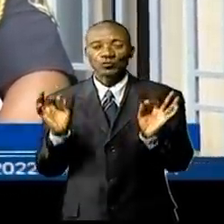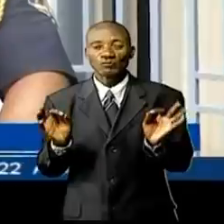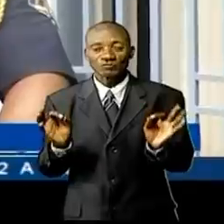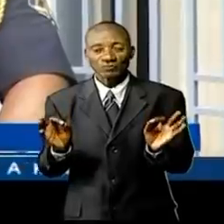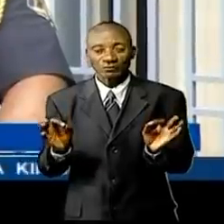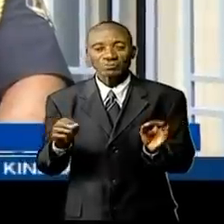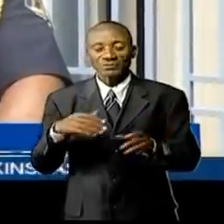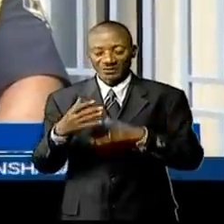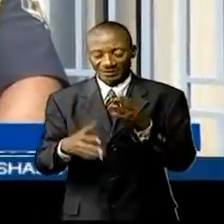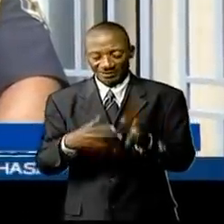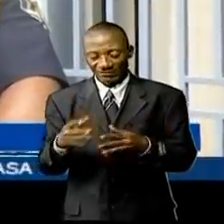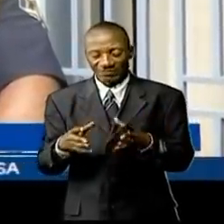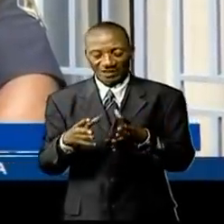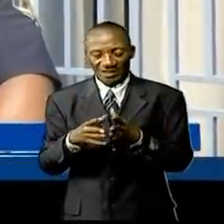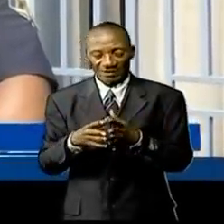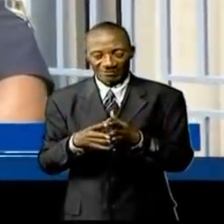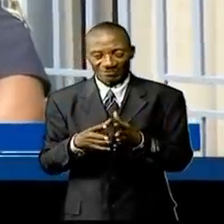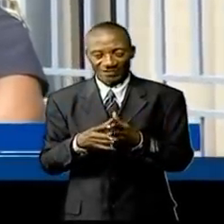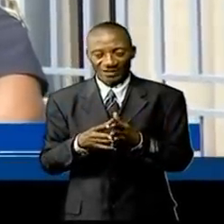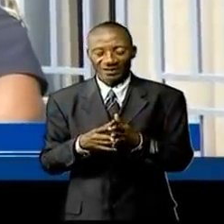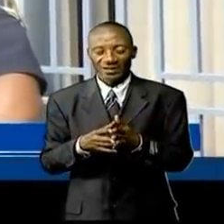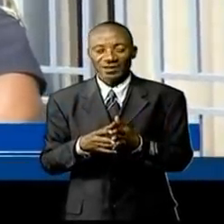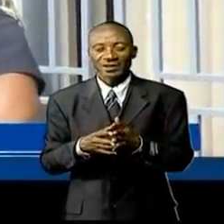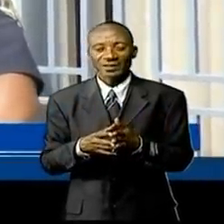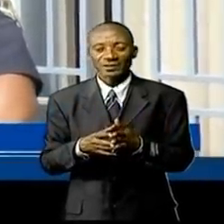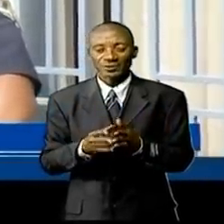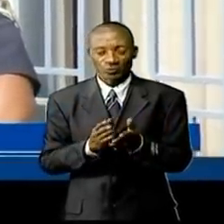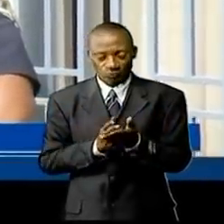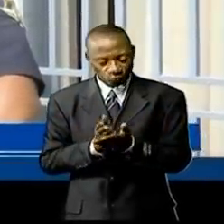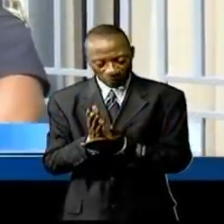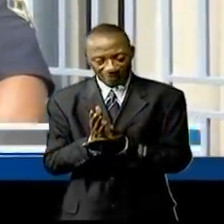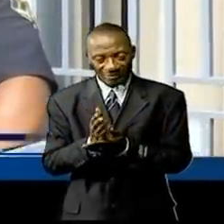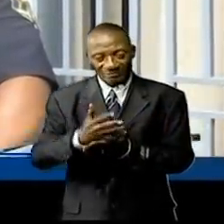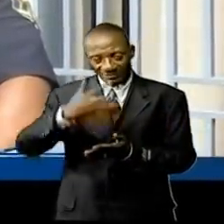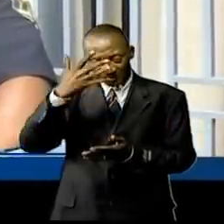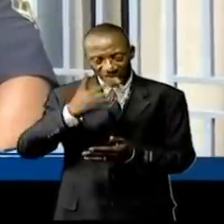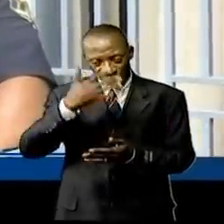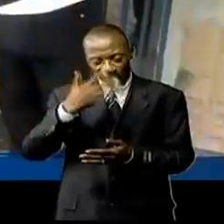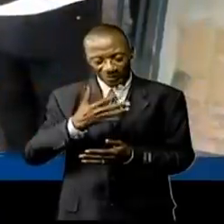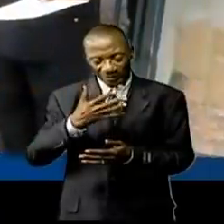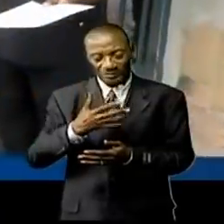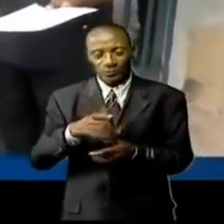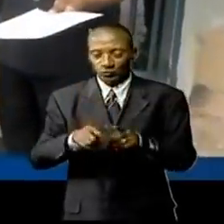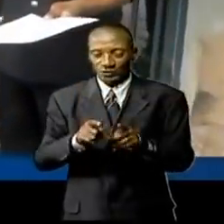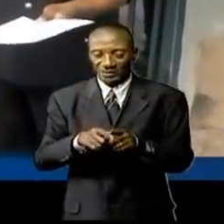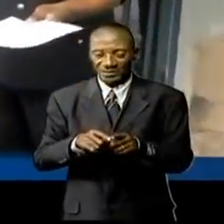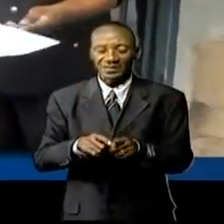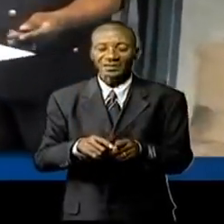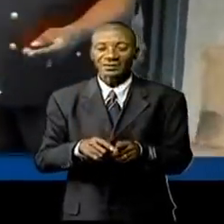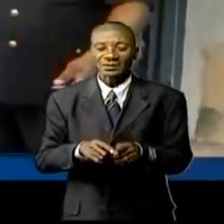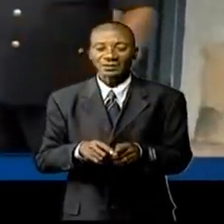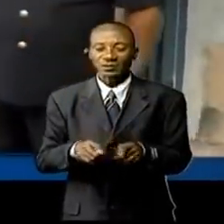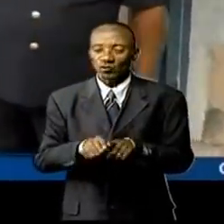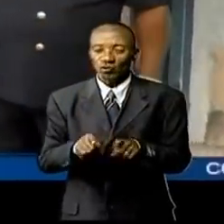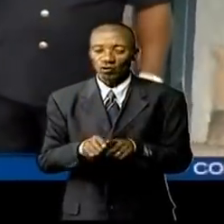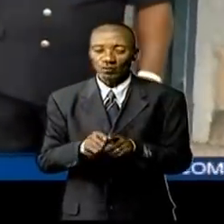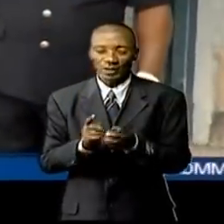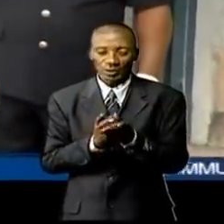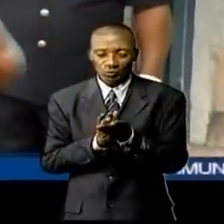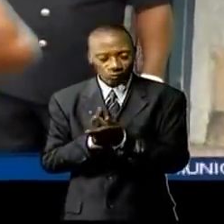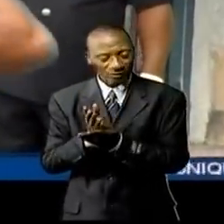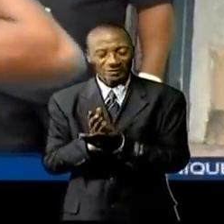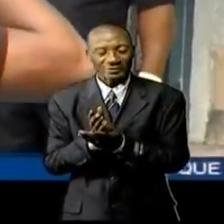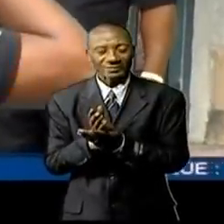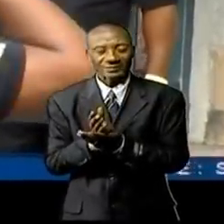dévouement, loyauté, transparence et honnêteté. Cette formation vraiment bénéfique ont reconnu